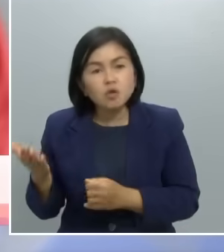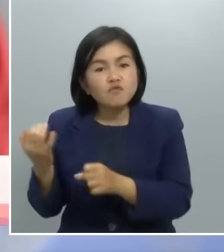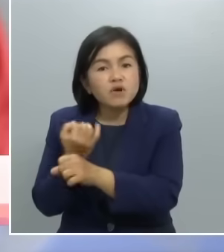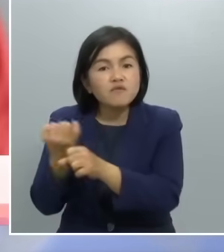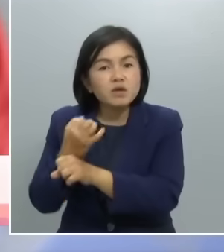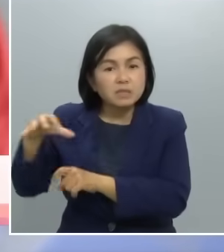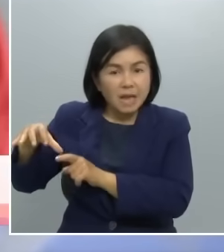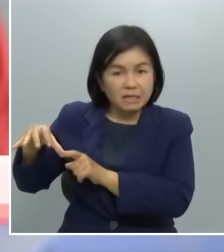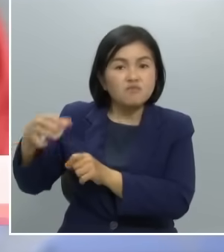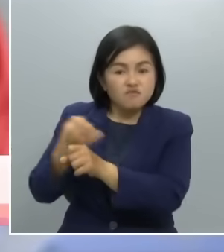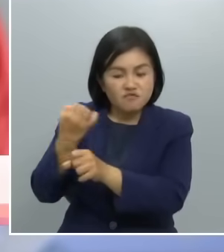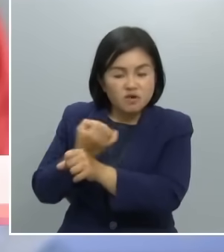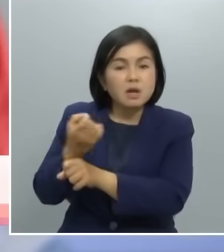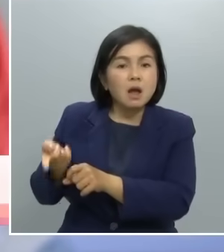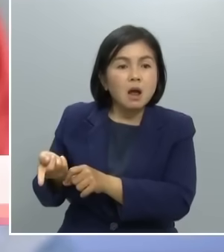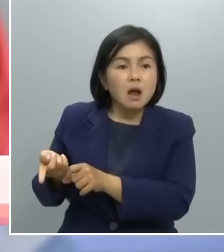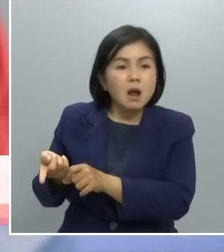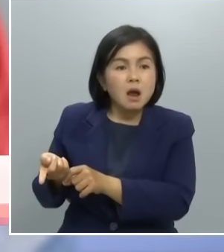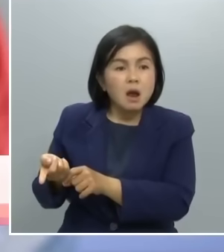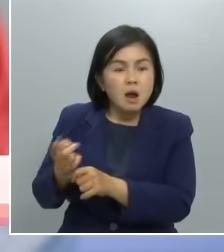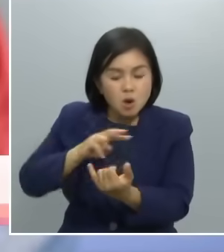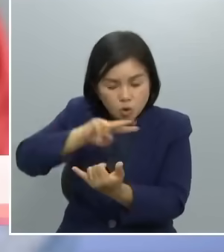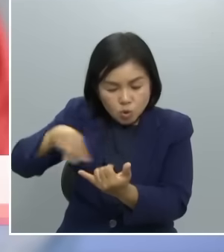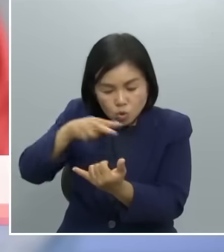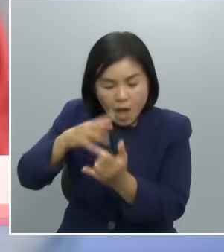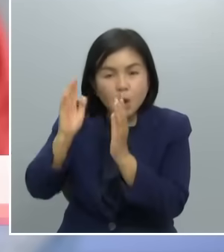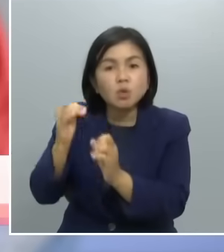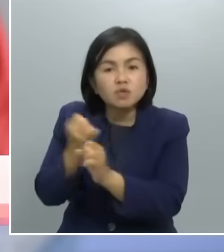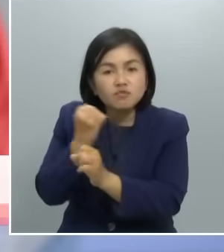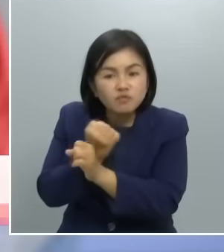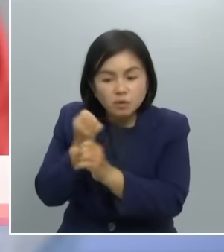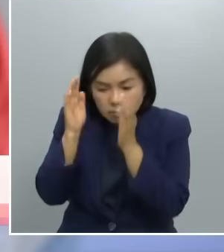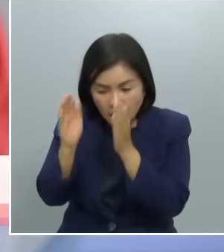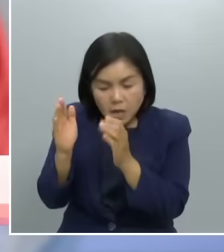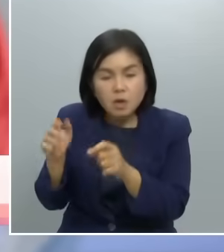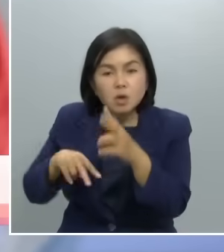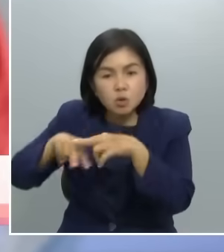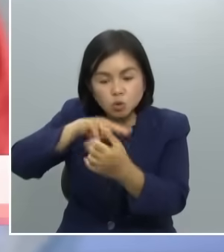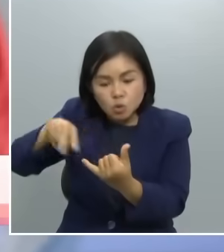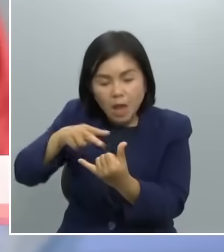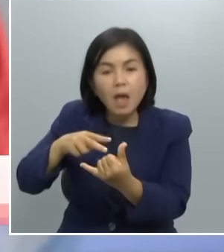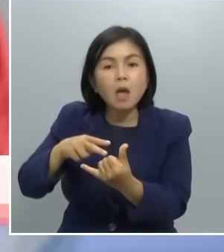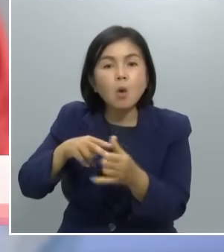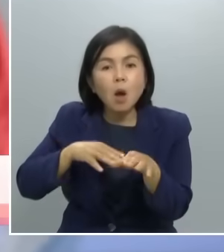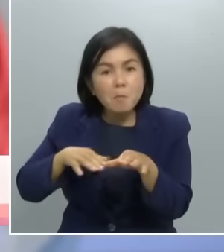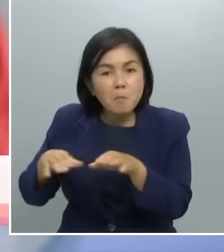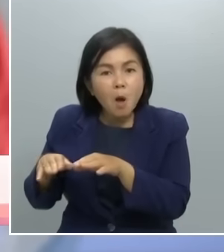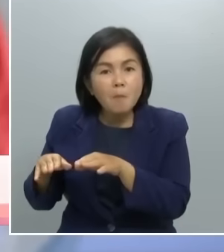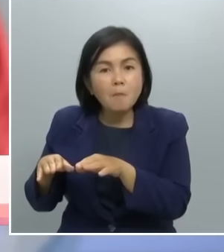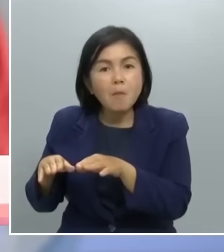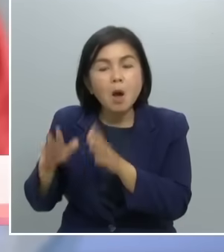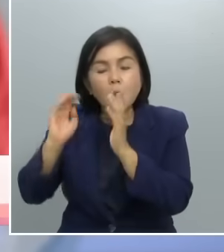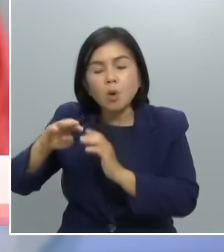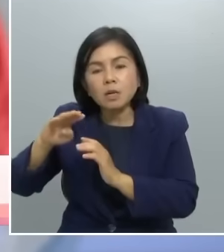ของค่ายท่านมุกอะค่ะเอาใจใส่คนฝึกให้มากกว่านี้แล้วก็ เตรียมพร้อมที่จะรับคน